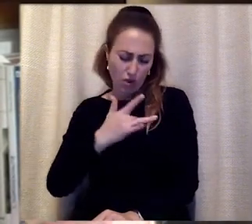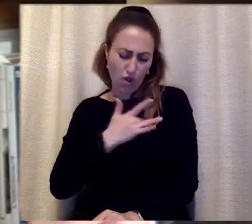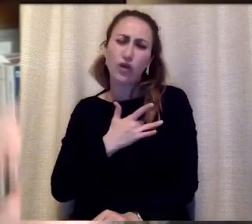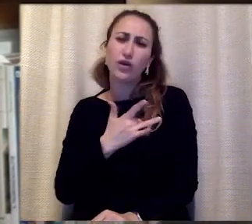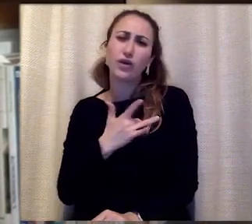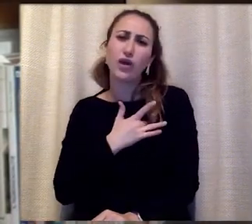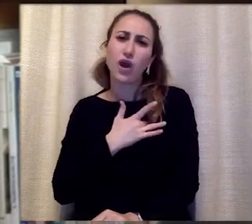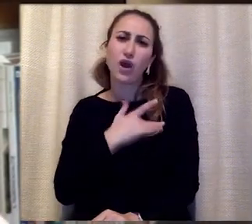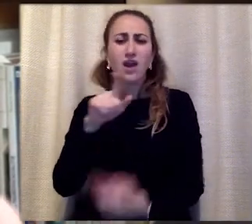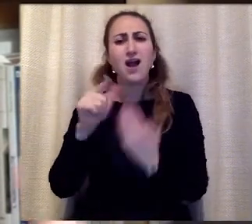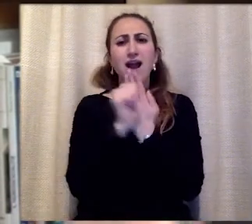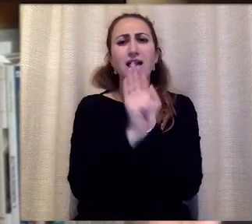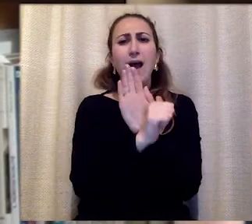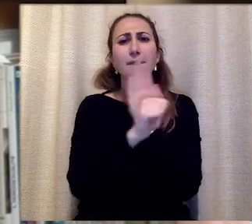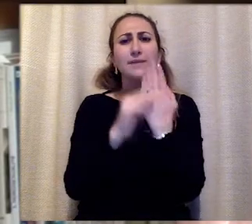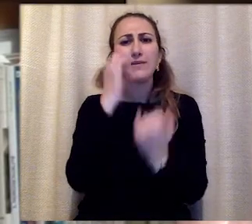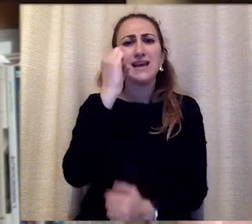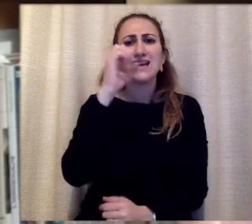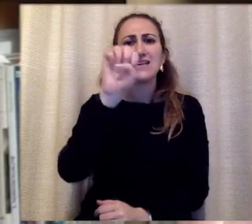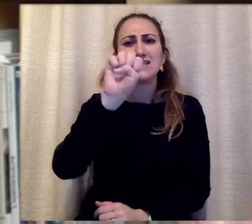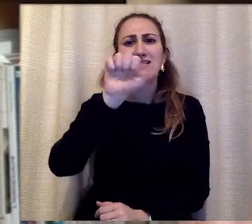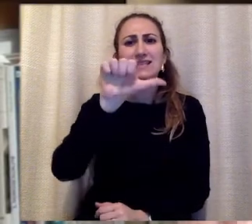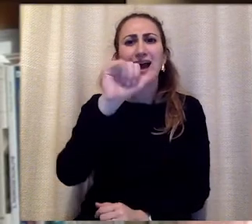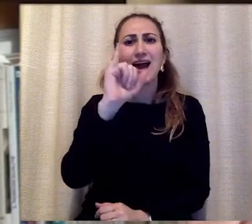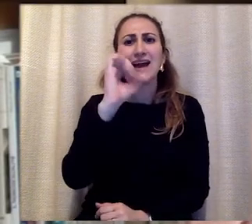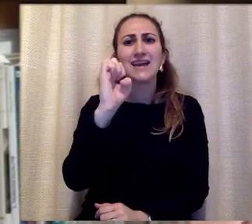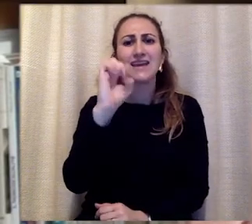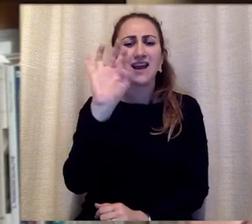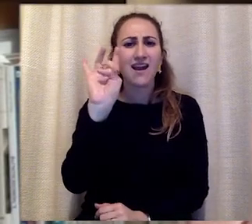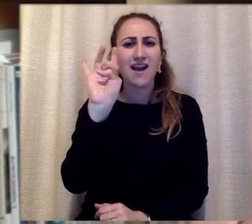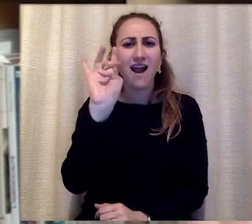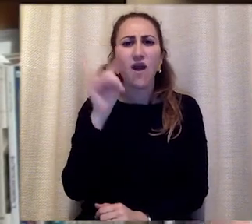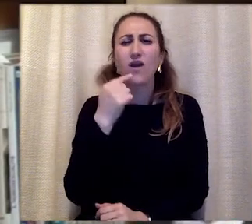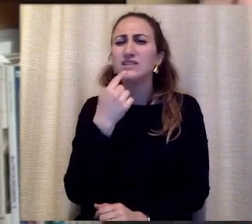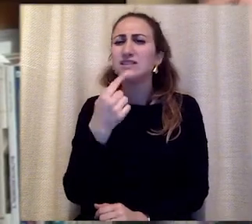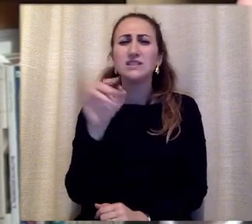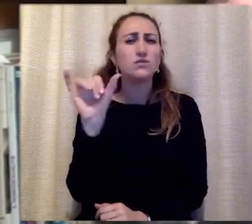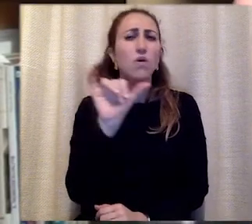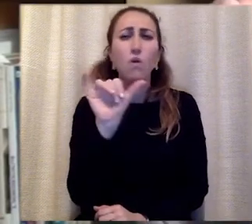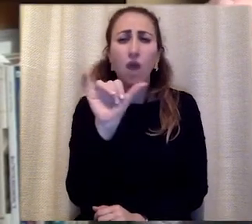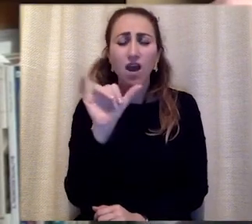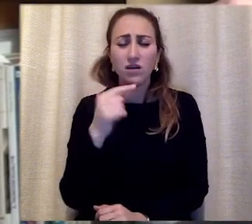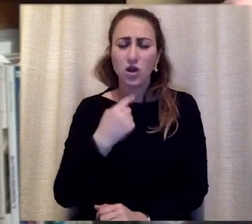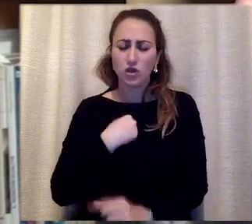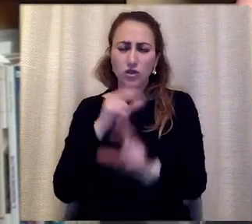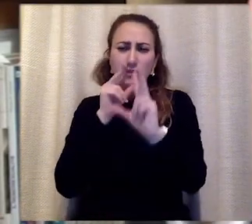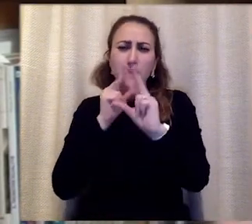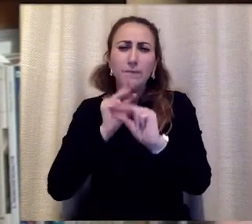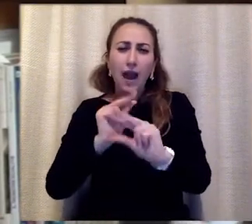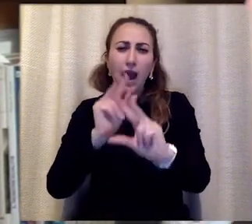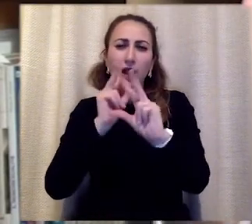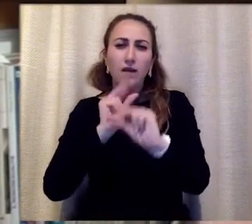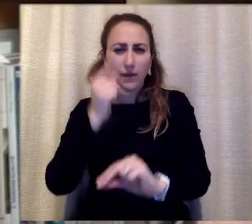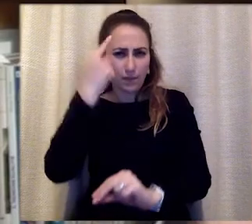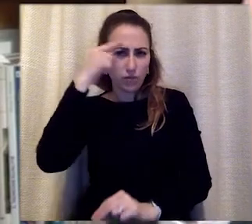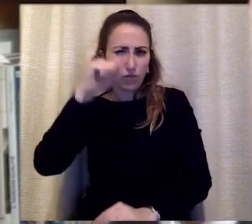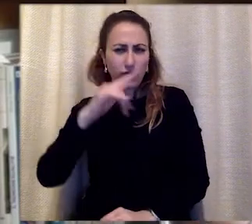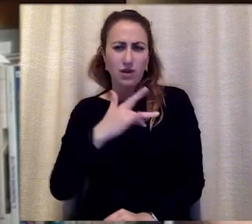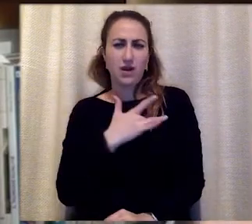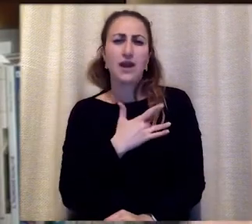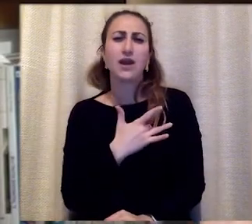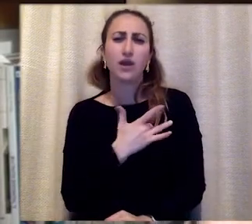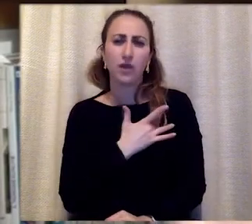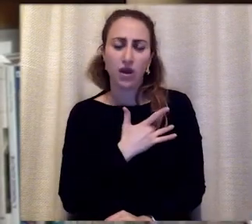à leur cœur ». La véritable consolation vient du fait que nous apprenons à parler